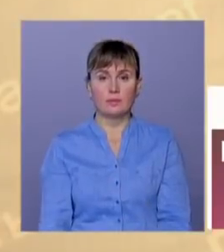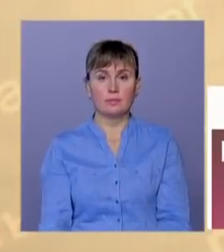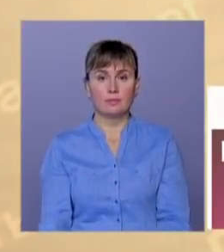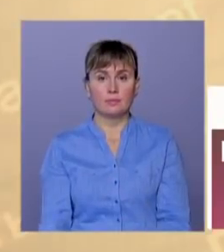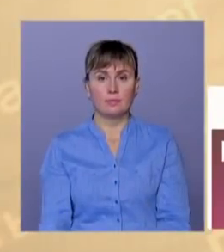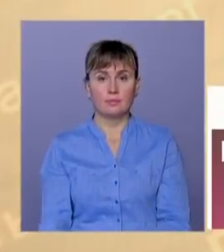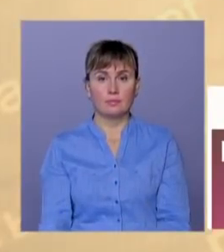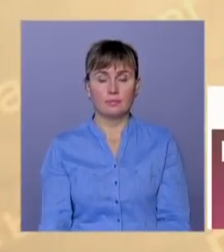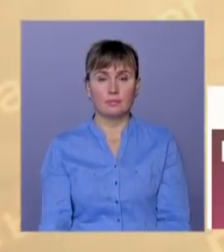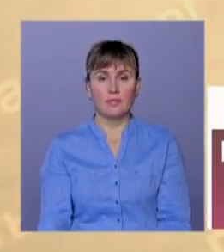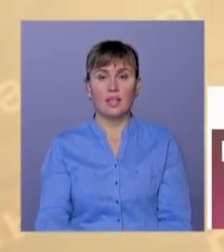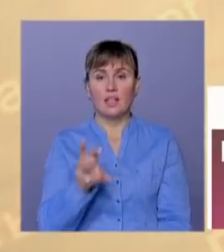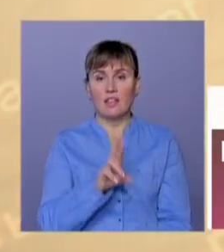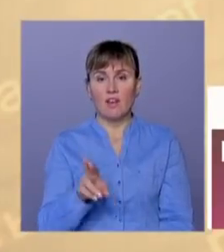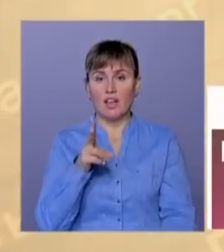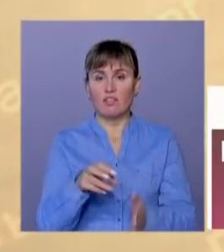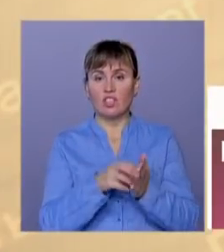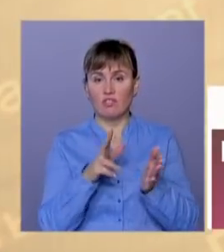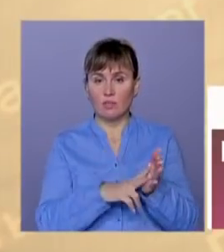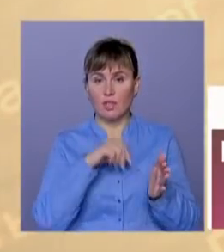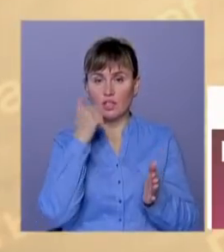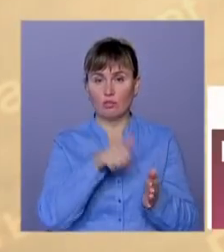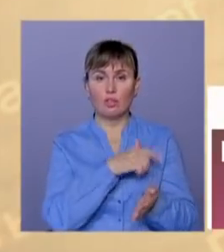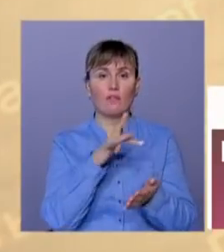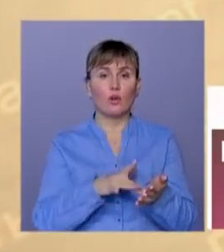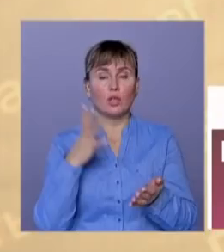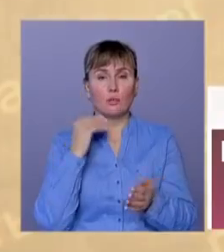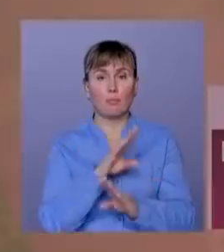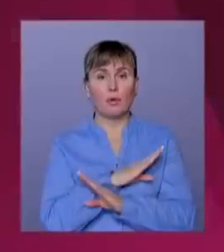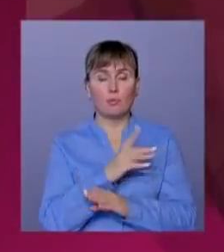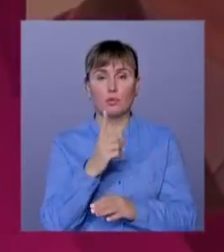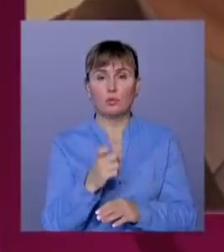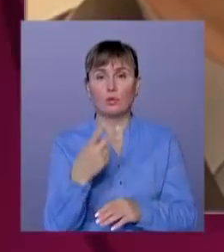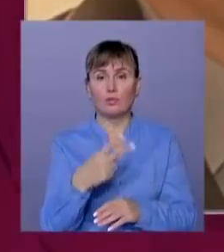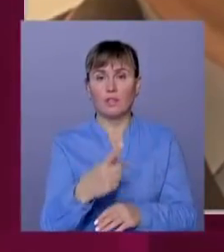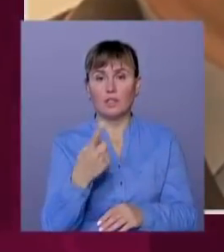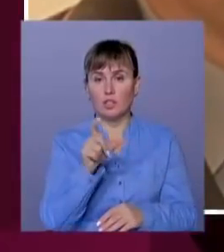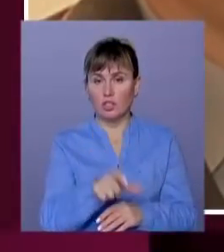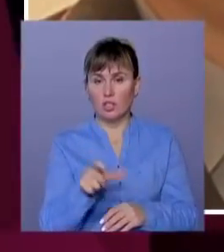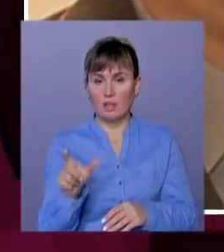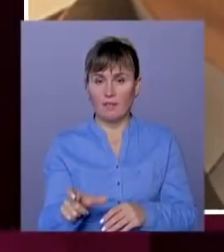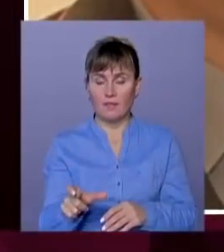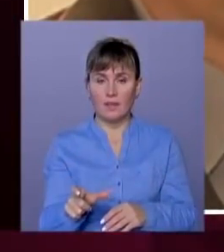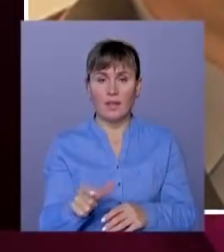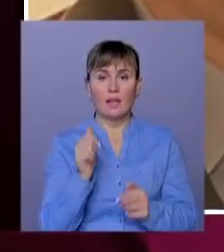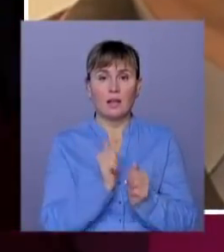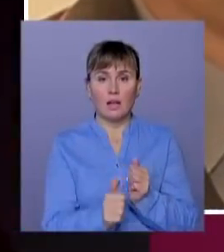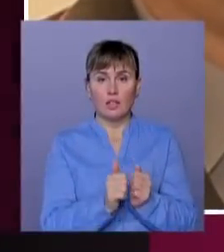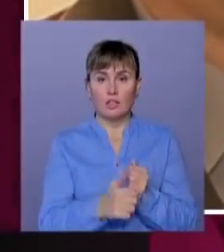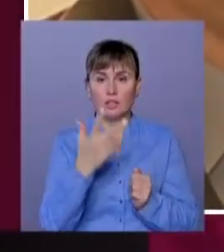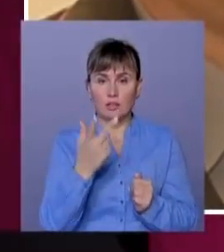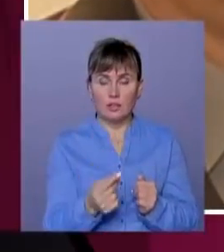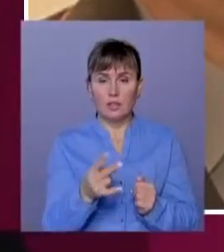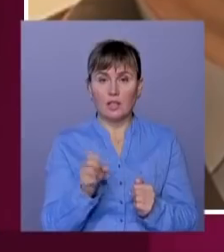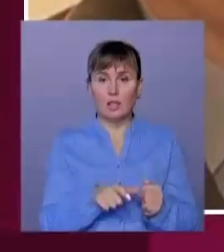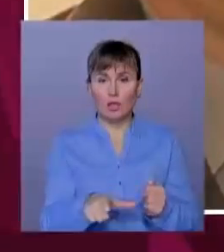С января 2018 года в городе Алматы погиб 121 человек. То есть каждые 3 дня на